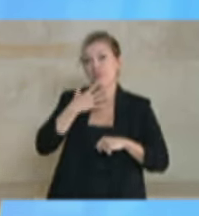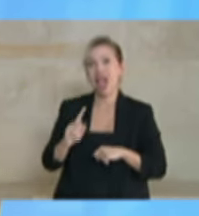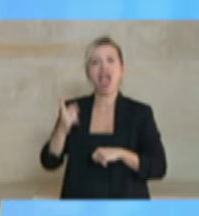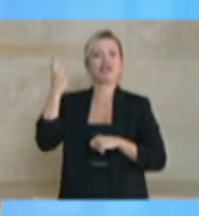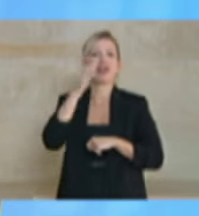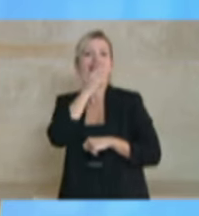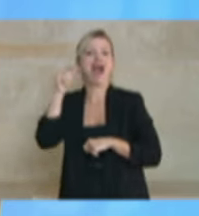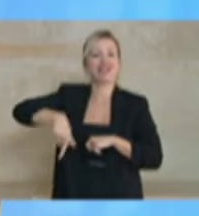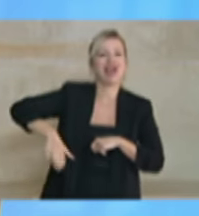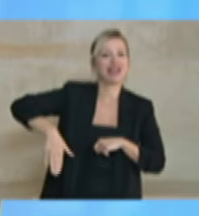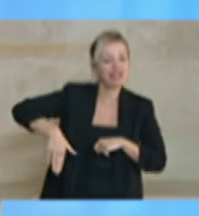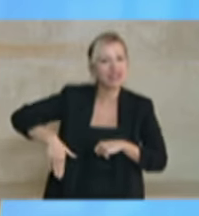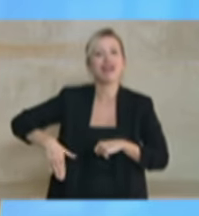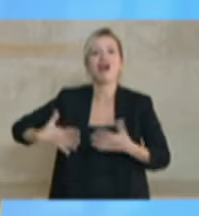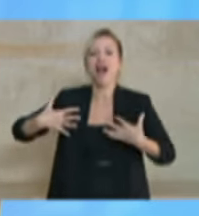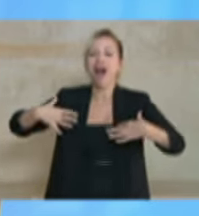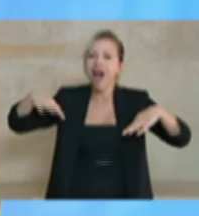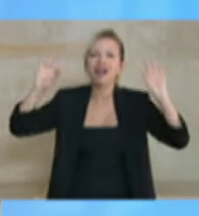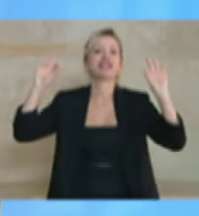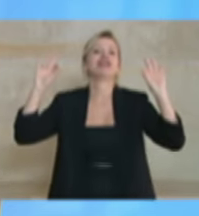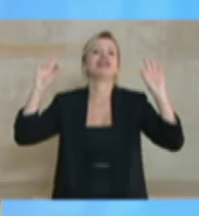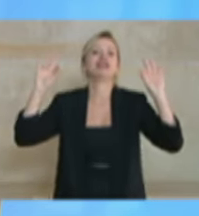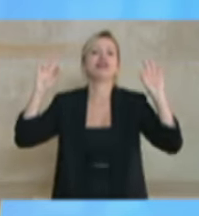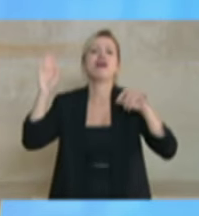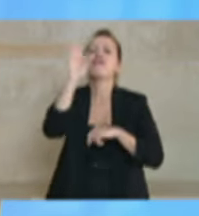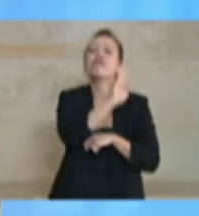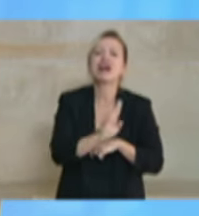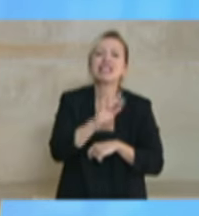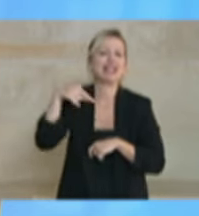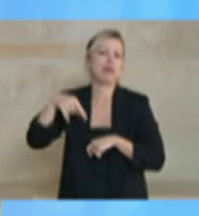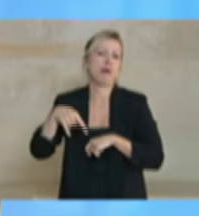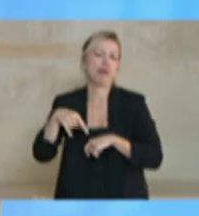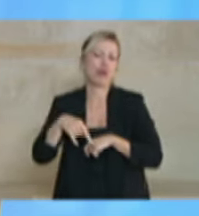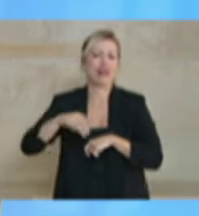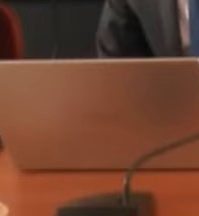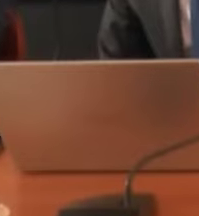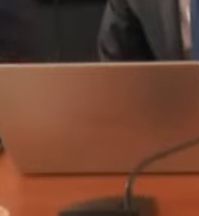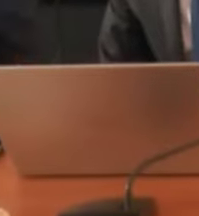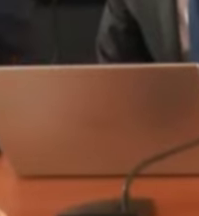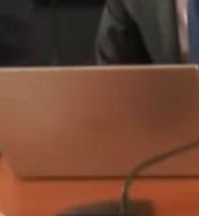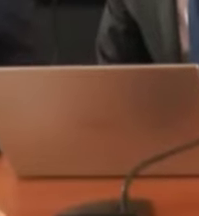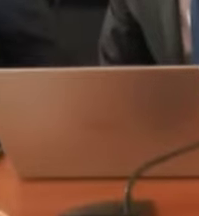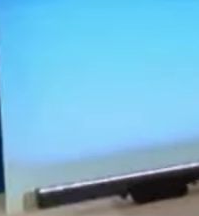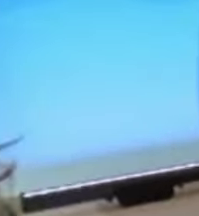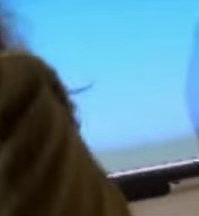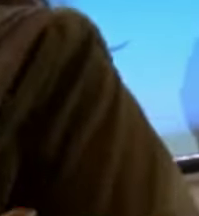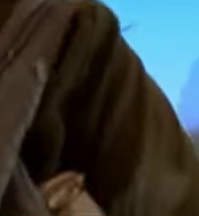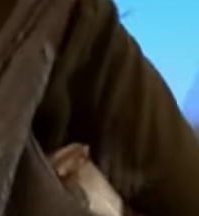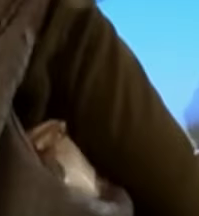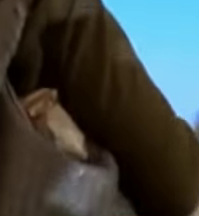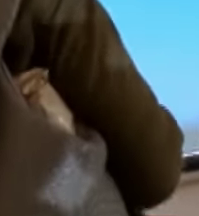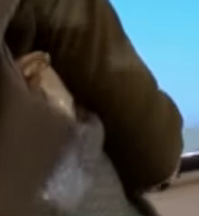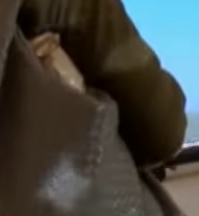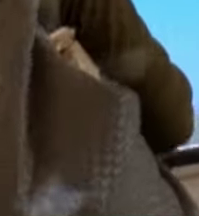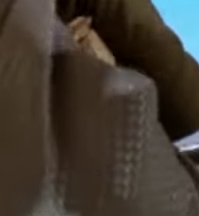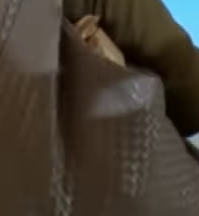Χανιά, ξεκινάει η Βασιλική Παπαδογιαννάκη από το Κρήτη TV και την εφημερίδα Νέα Κρήτη. Στην καθιερωμένη διακαναλική συνέντευξη